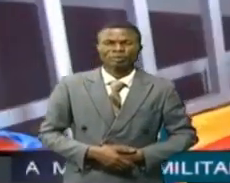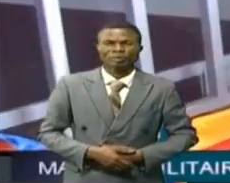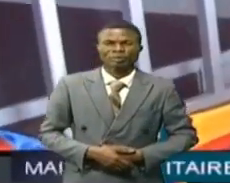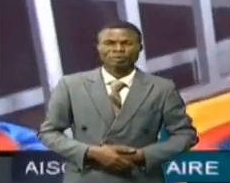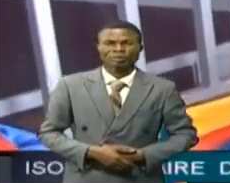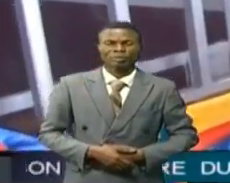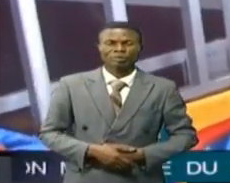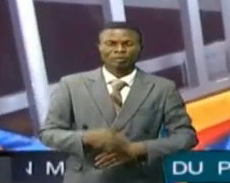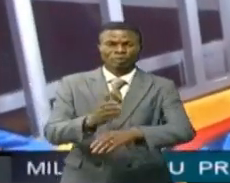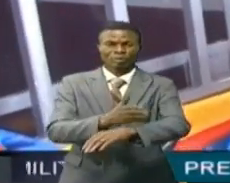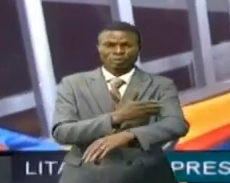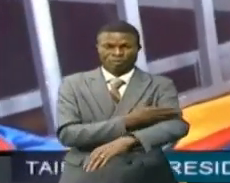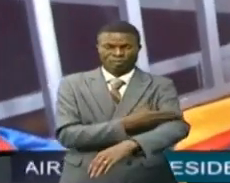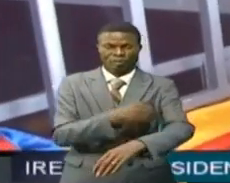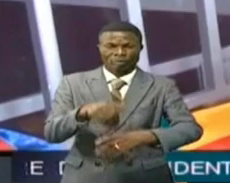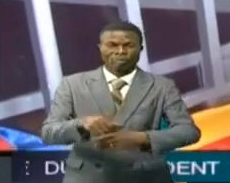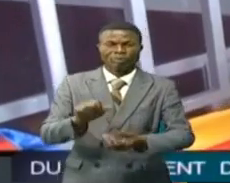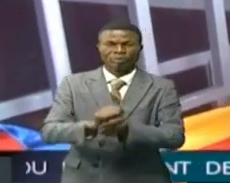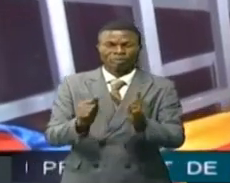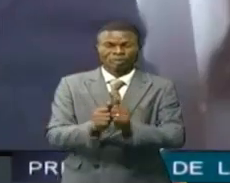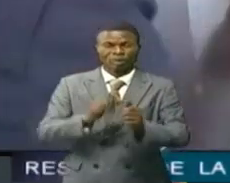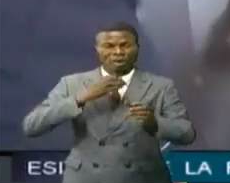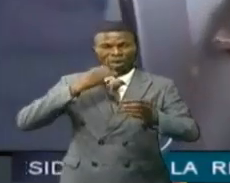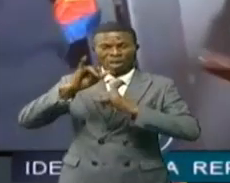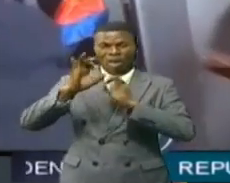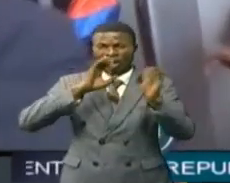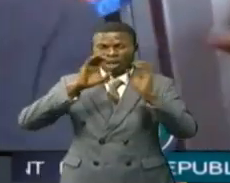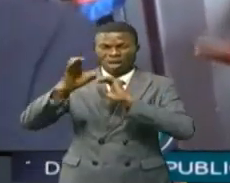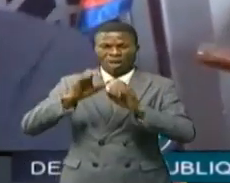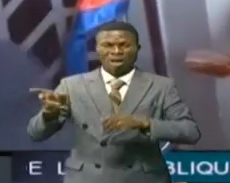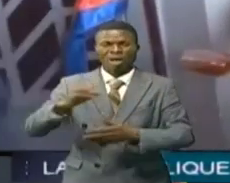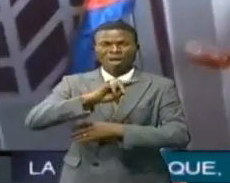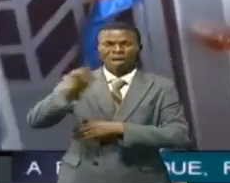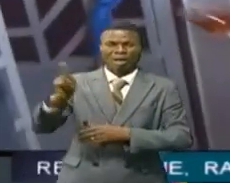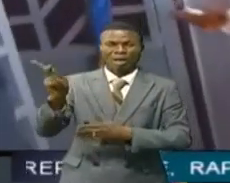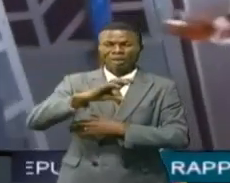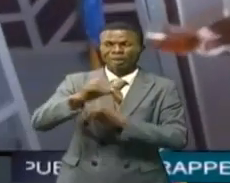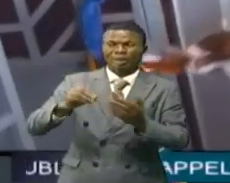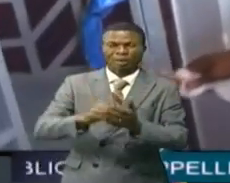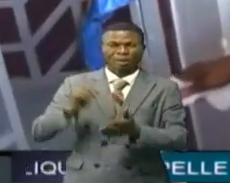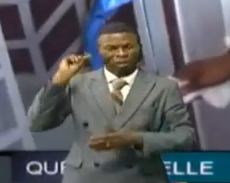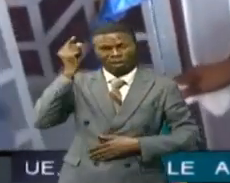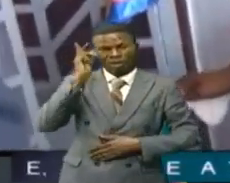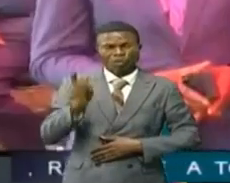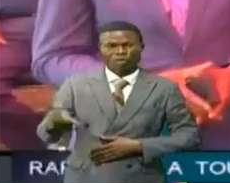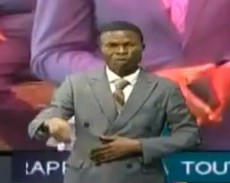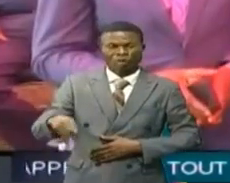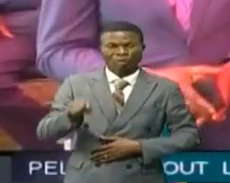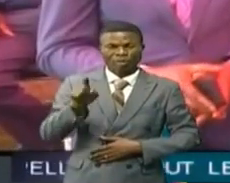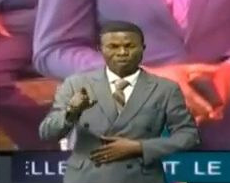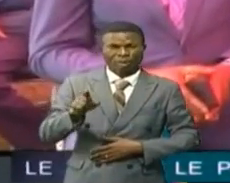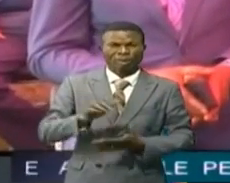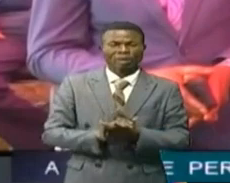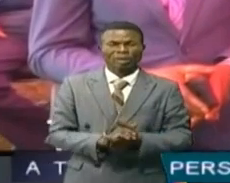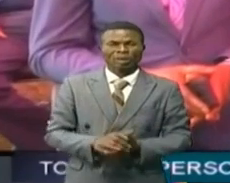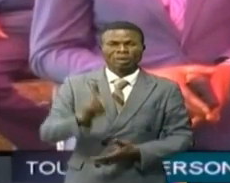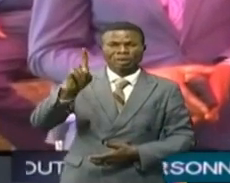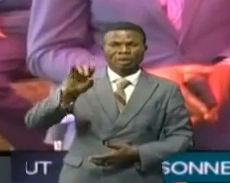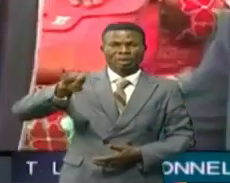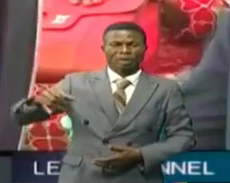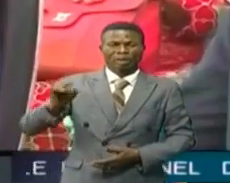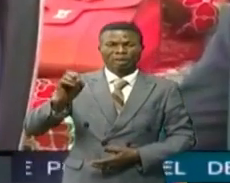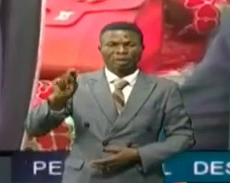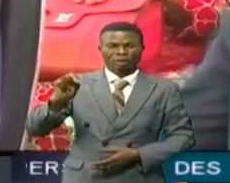Un pas de plus dans le secteur des télécommunications au Kasaï central. Le gouverneur de province, John Kabeya Tshikai, vient de lancer